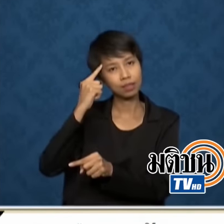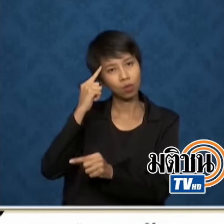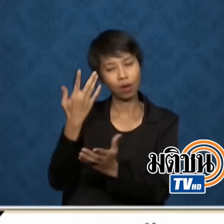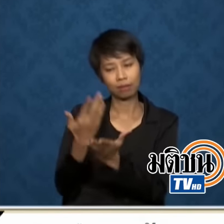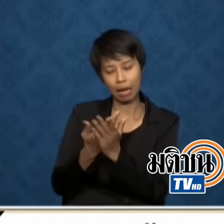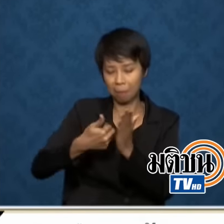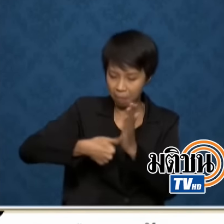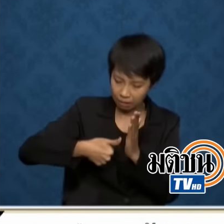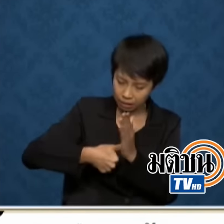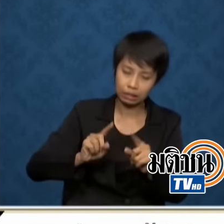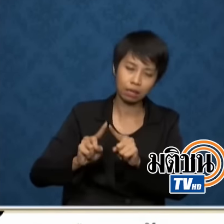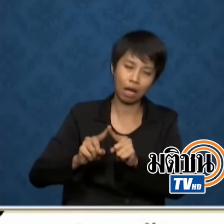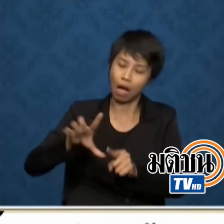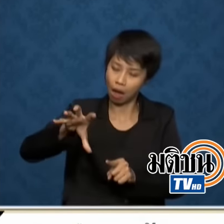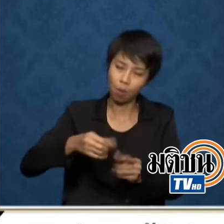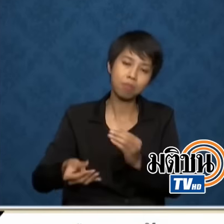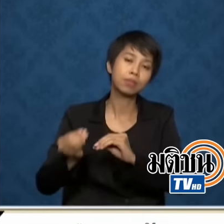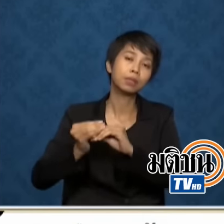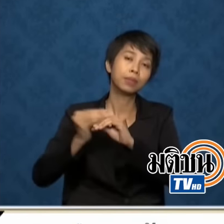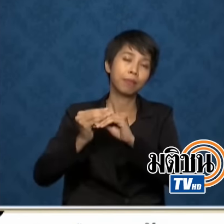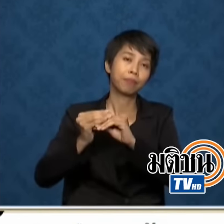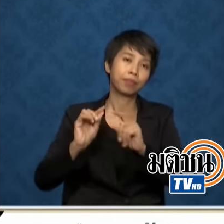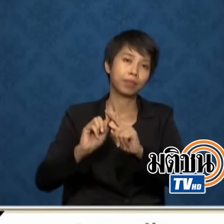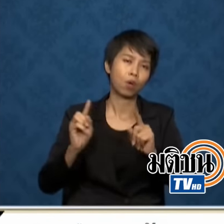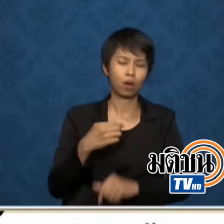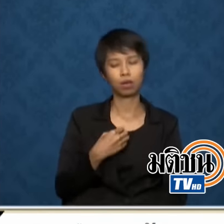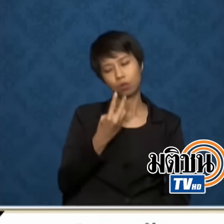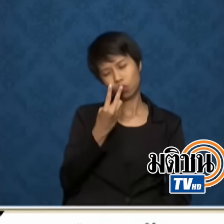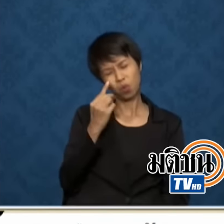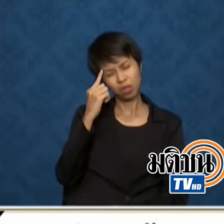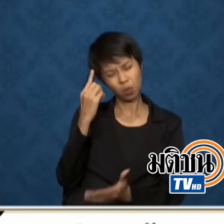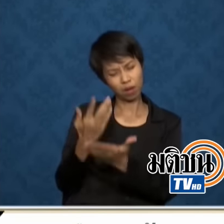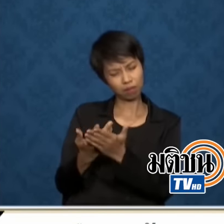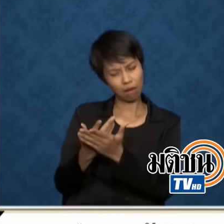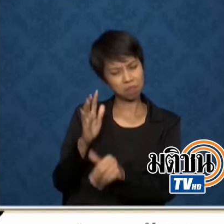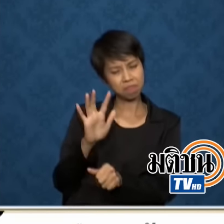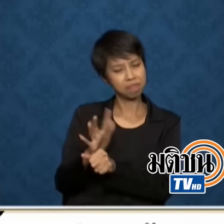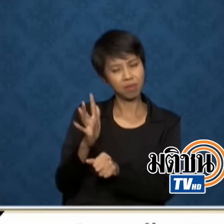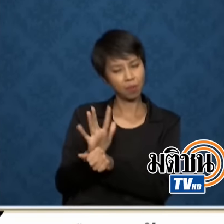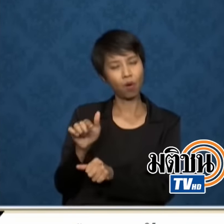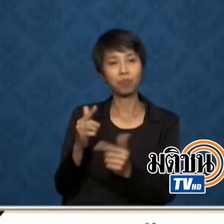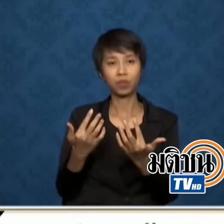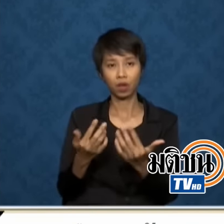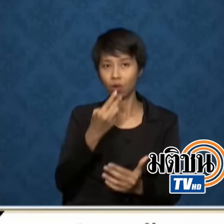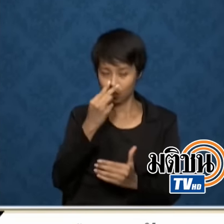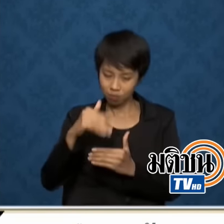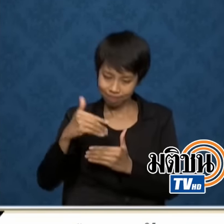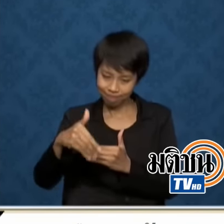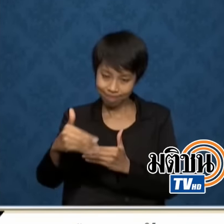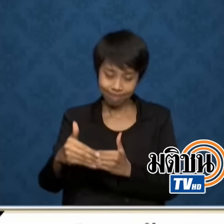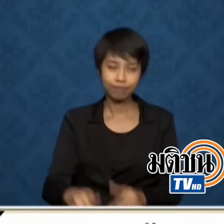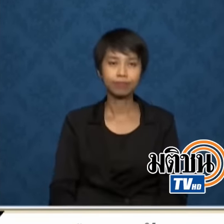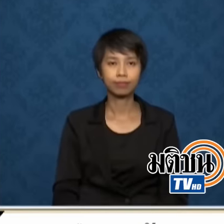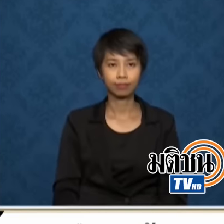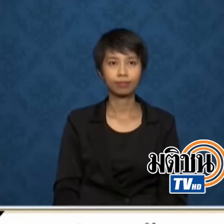บภาษีเพิ่มเติมด้วยนะคะเพราะว่าเท่าที่ดูแล้วเนี่ยมันยังไม่น่าจะพอสักเท่าไหร่อันนี้เดี๋ยวเรามาค่อยๆดูไปทีละอันนะคะ